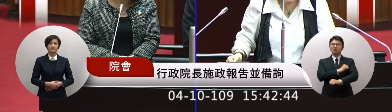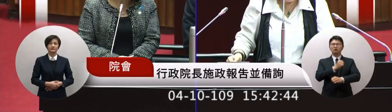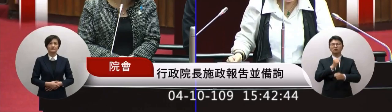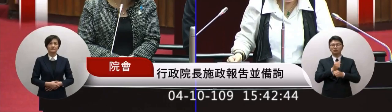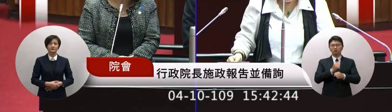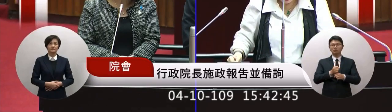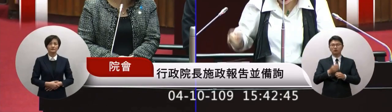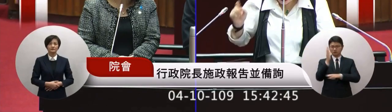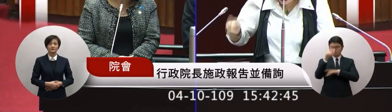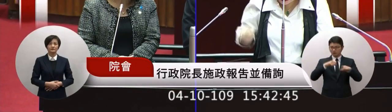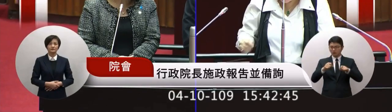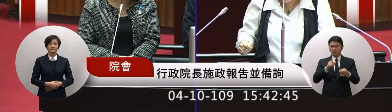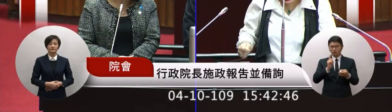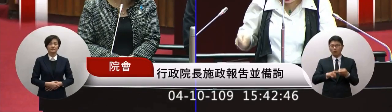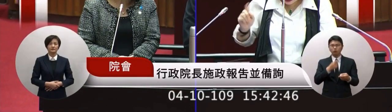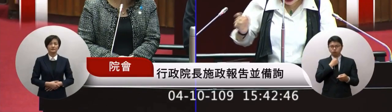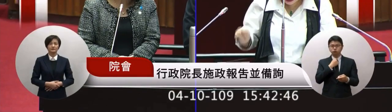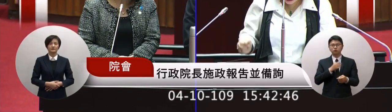失联劳工